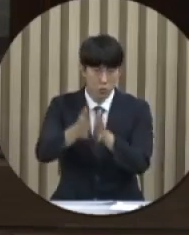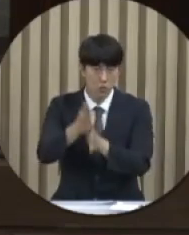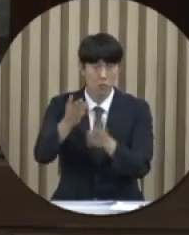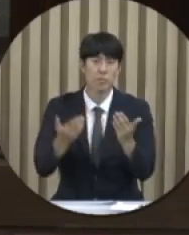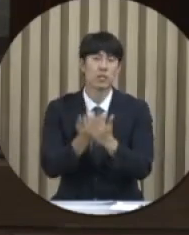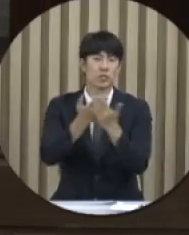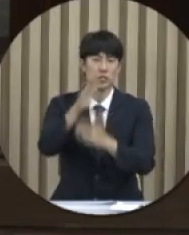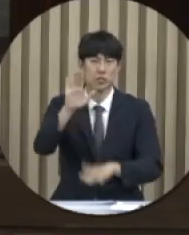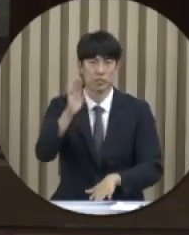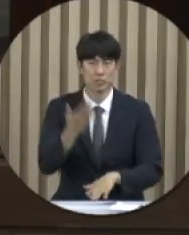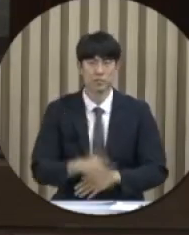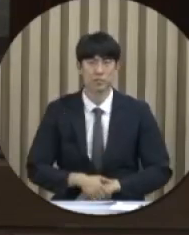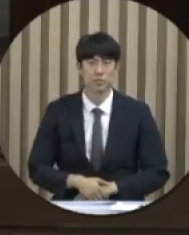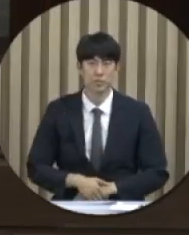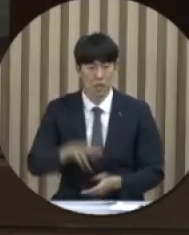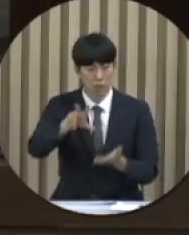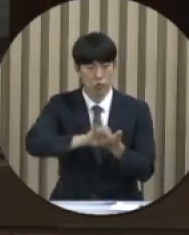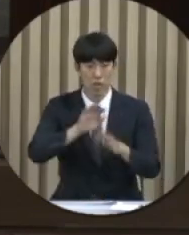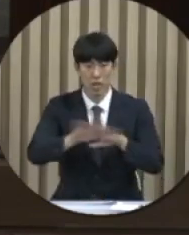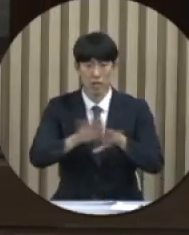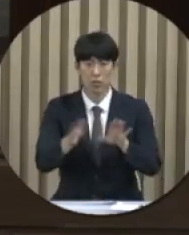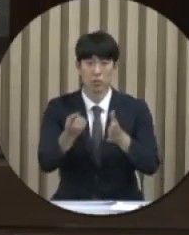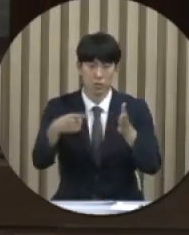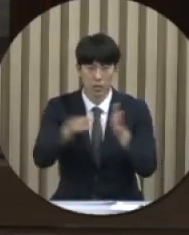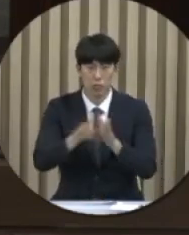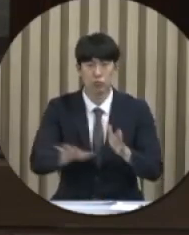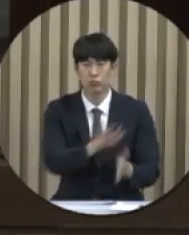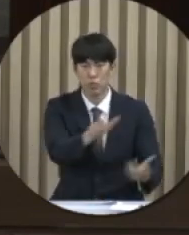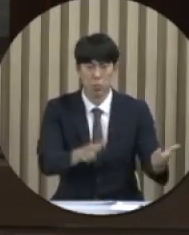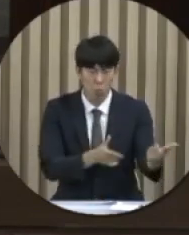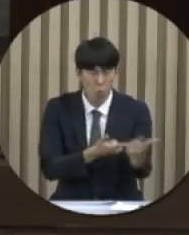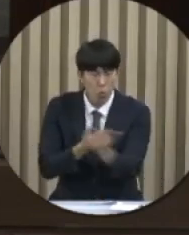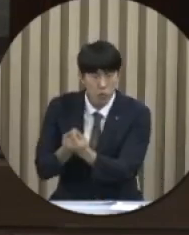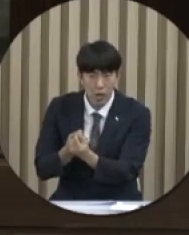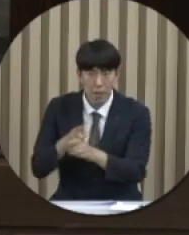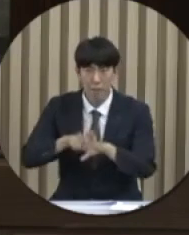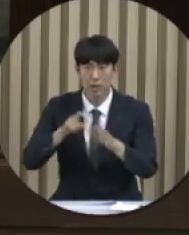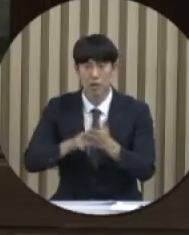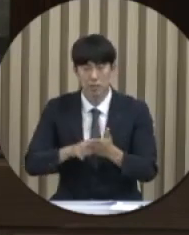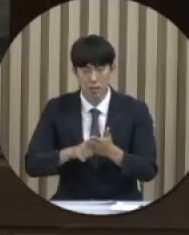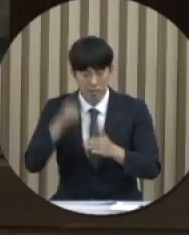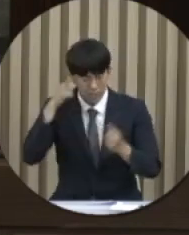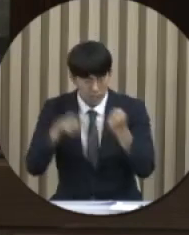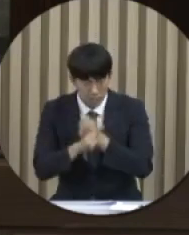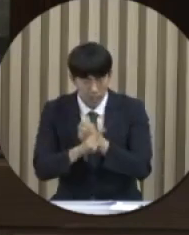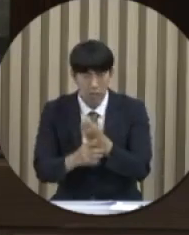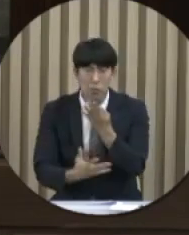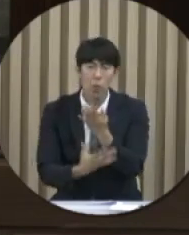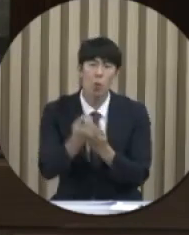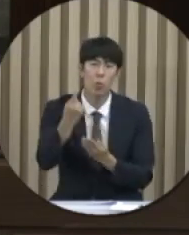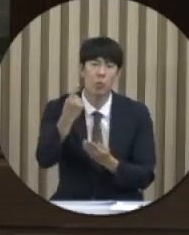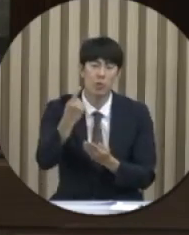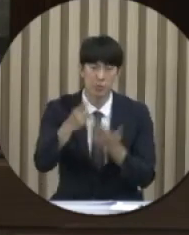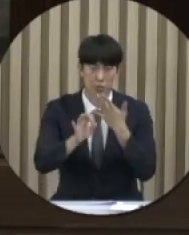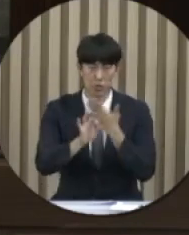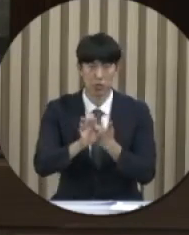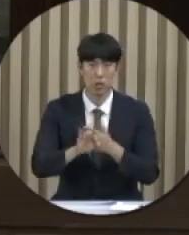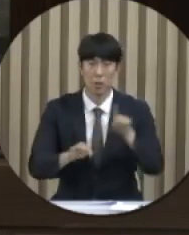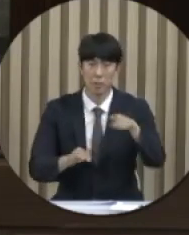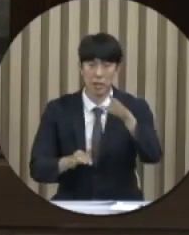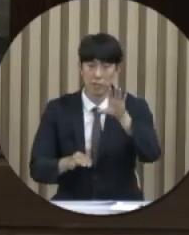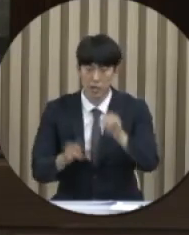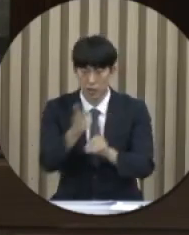것입니다. 문제 해결을 위하여 우리 모두가 한 마음 한 뜻이 된다면 백만 대도시로